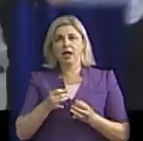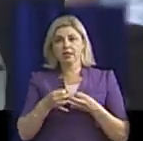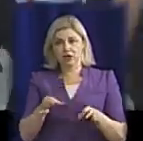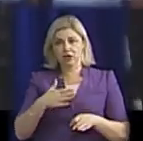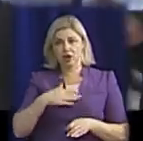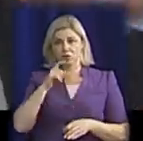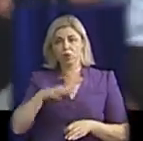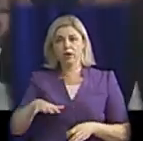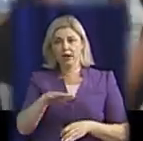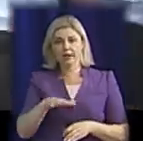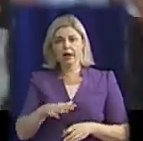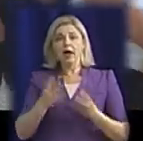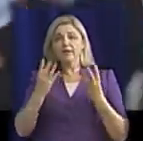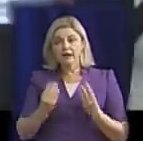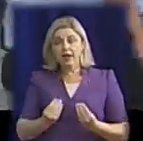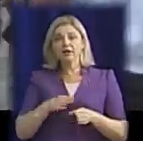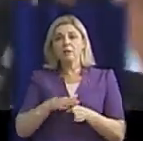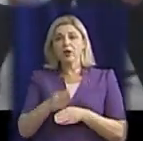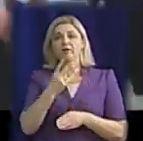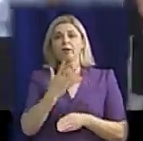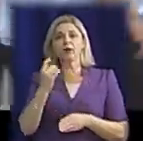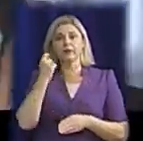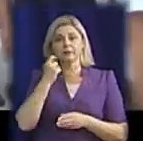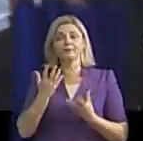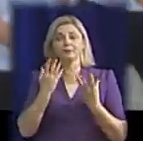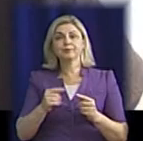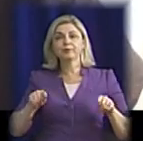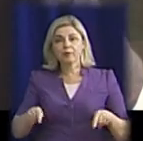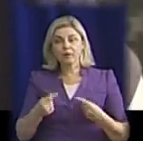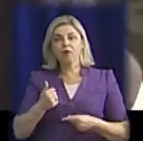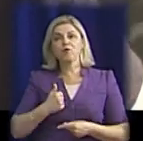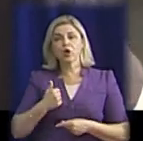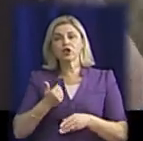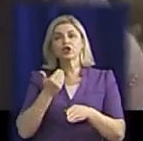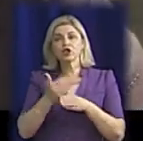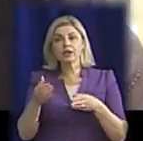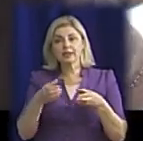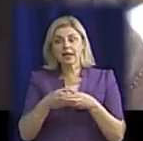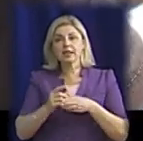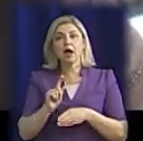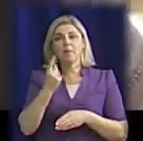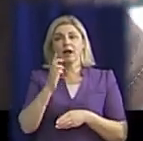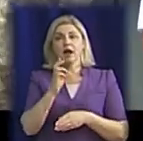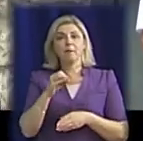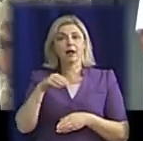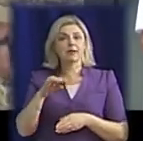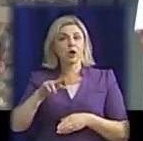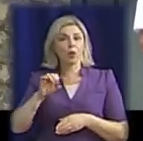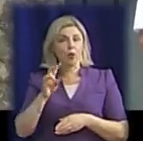Військово-морських сил України виповнилось 25 років з дня створення військової частини 1-го окремого батальйону морської піхоти.